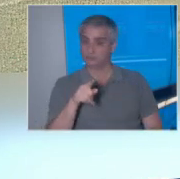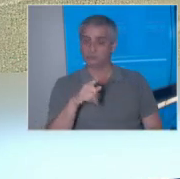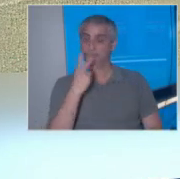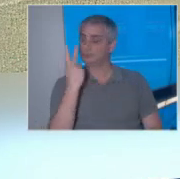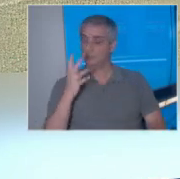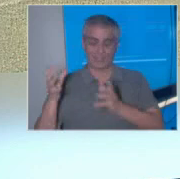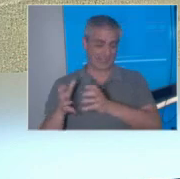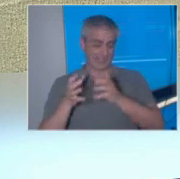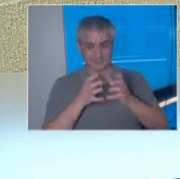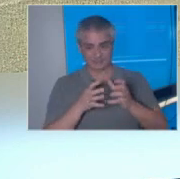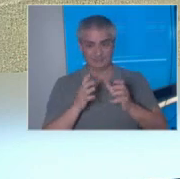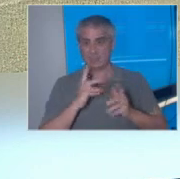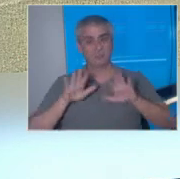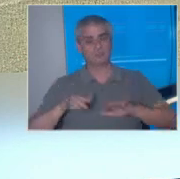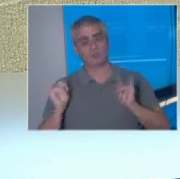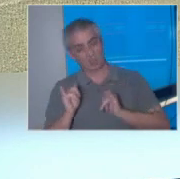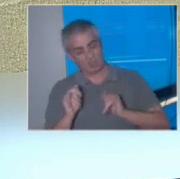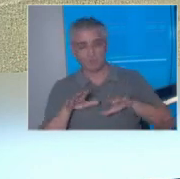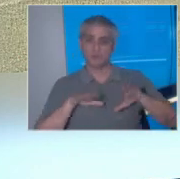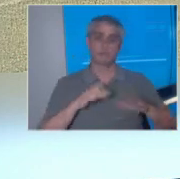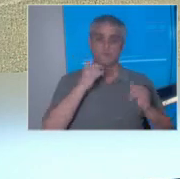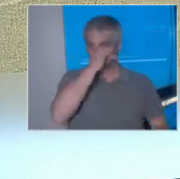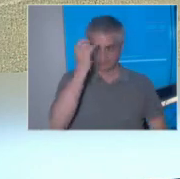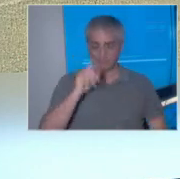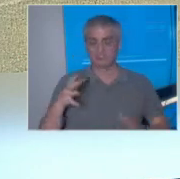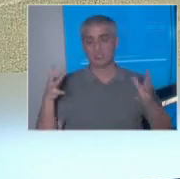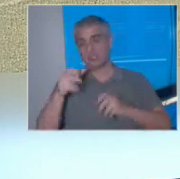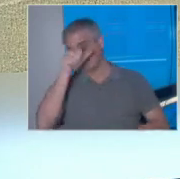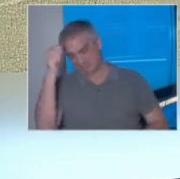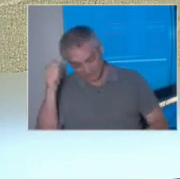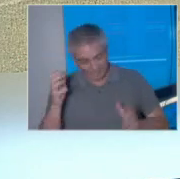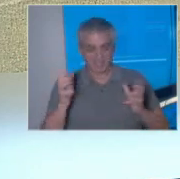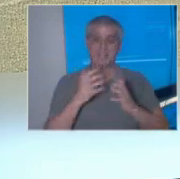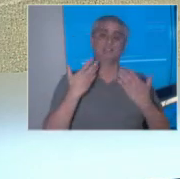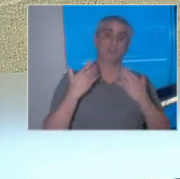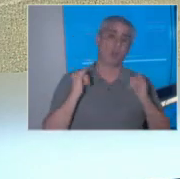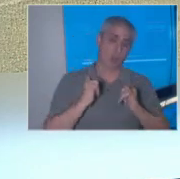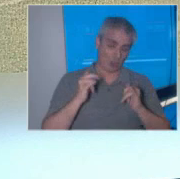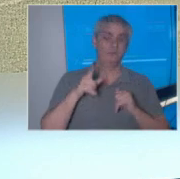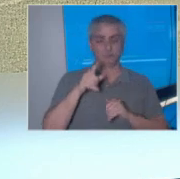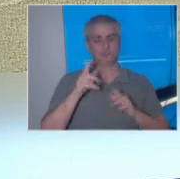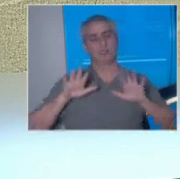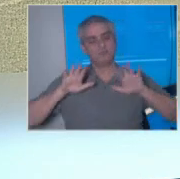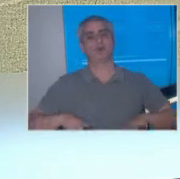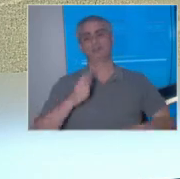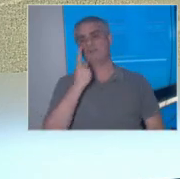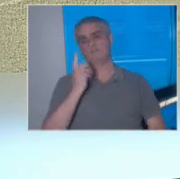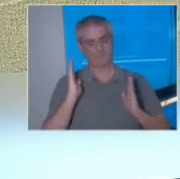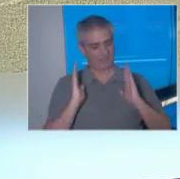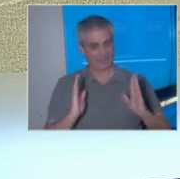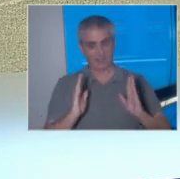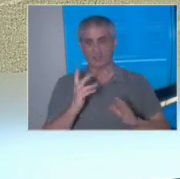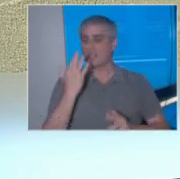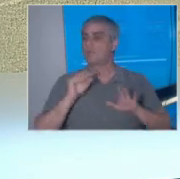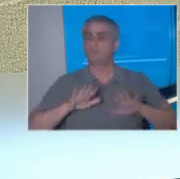שני כנסים. אין מושב חורף ואין מושב קיץ? לא, לא, לא. יש כנס קיץ ויש כנס חורף, שזה למעשה מושב אחד. יפה. כמה